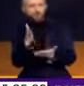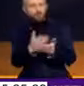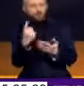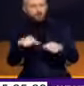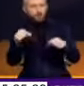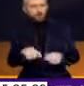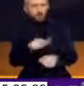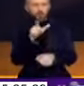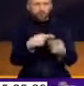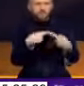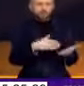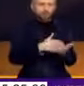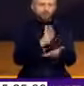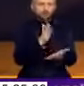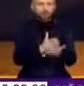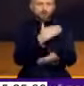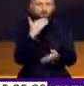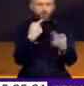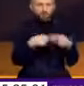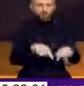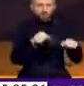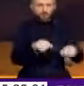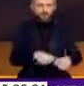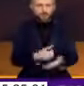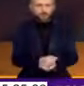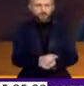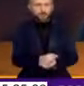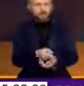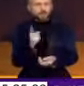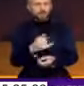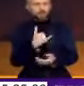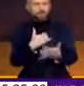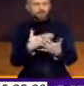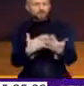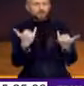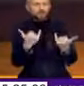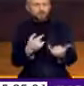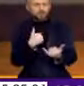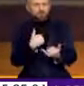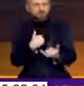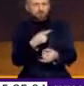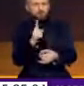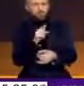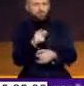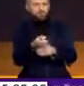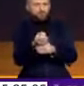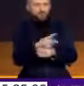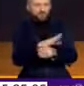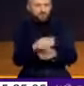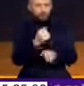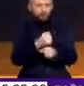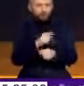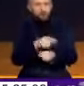права, а людина іншої орієнтації має набагато інших прав. Там, у нас, наприклад, зараз, щоб тебе не звільнили з роботи, тобі легше назвати себе